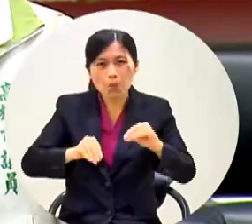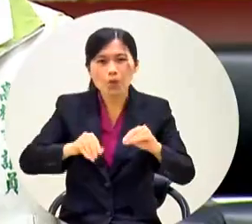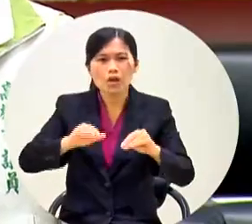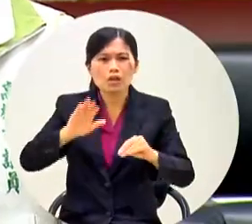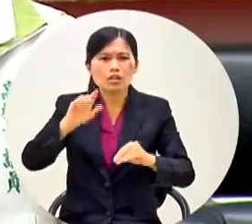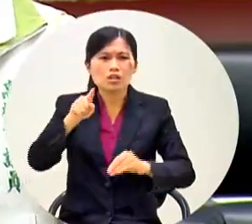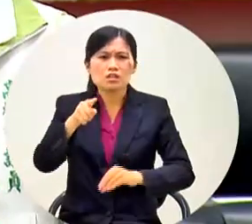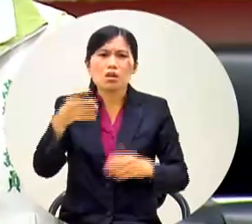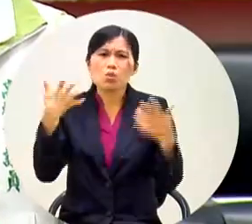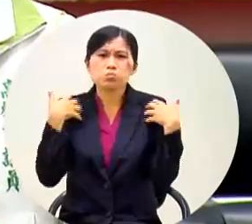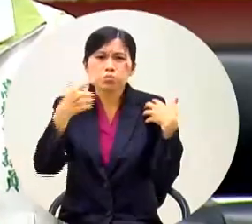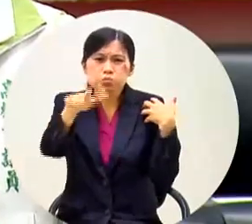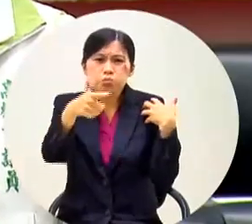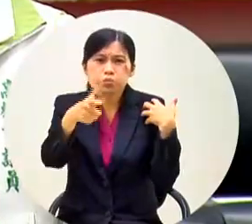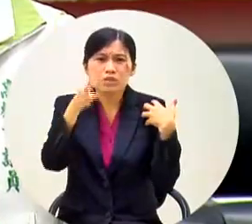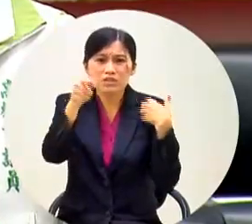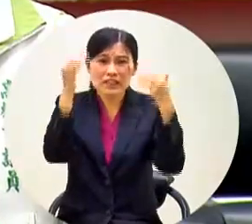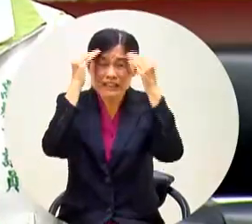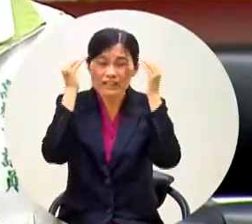市长造成的。